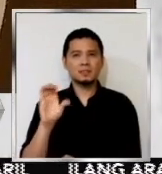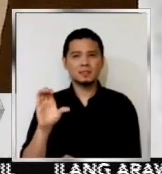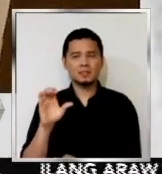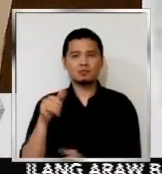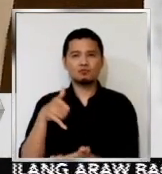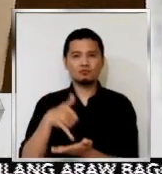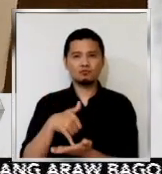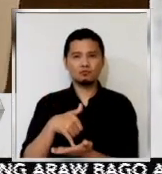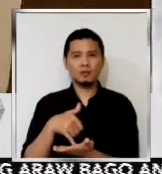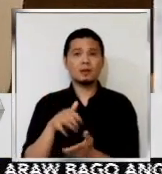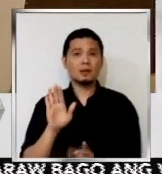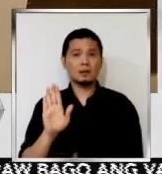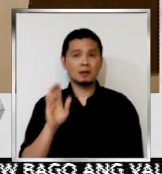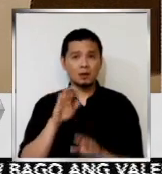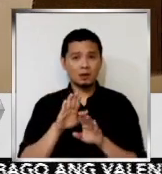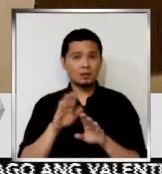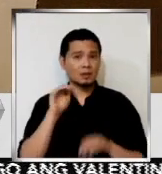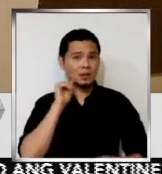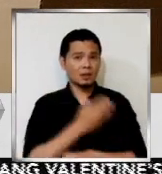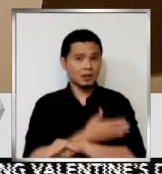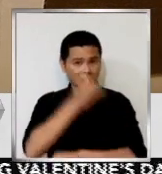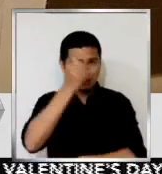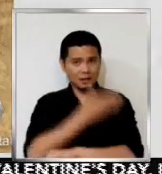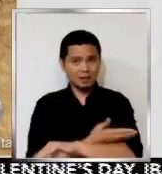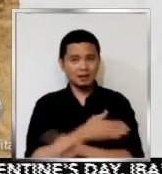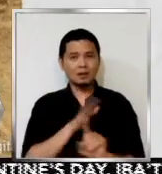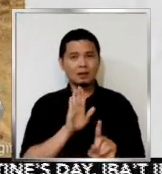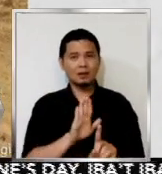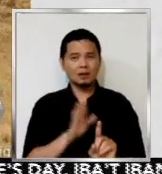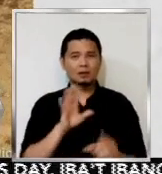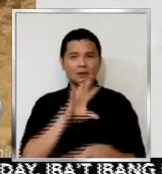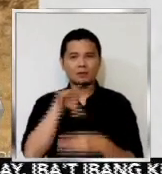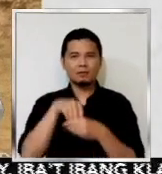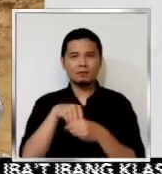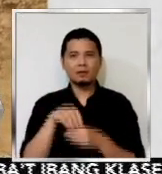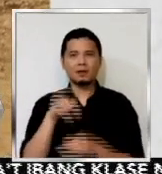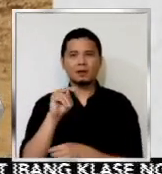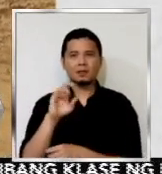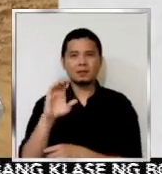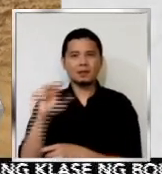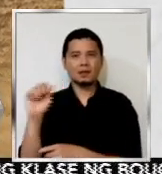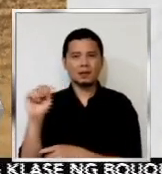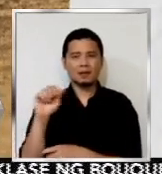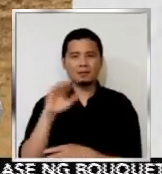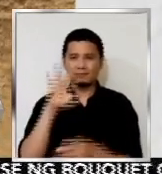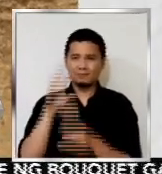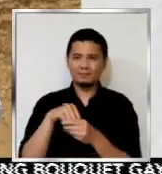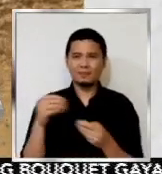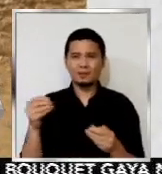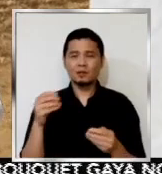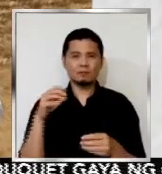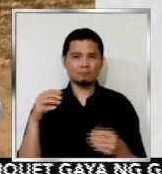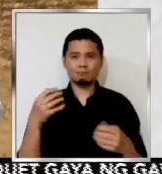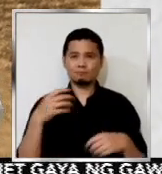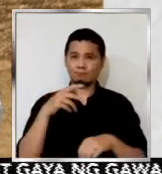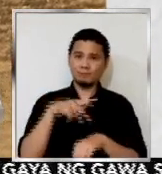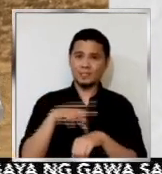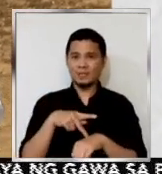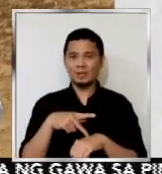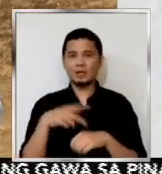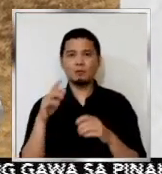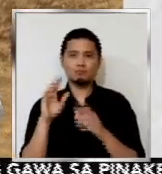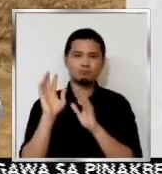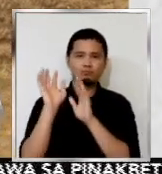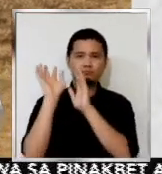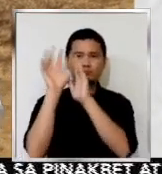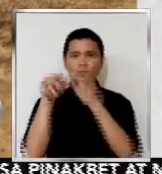at Joey na parehong naglaro sa San Beda sa NCAA at naging bahagi ng ating pambansang kupunan sa basketball, may palaging